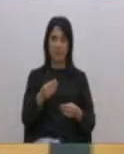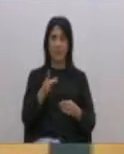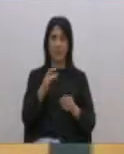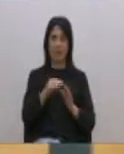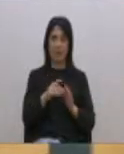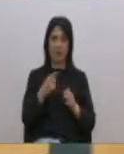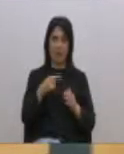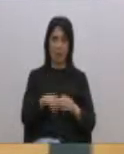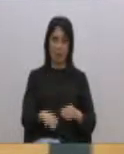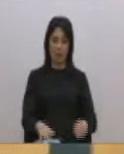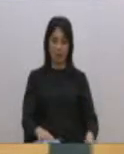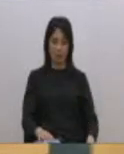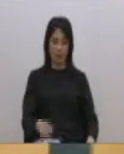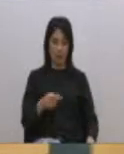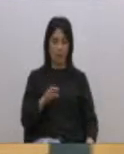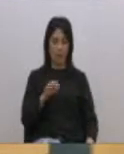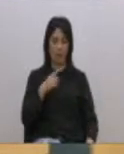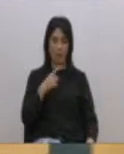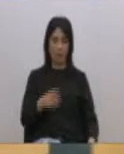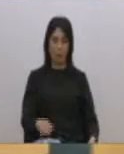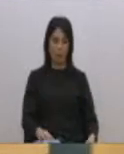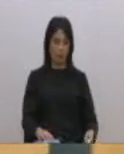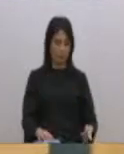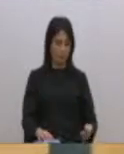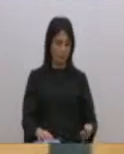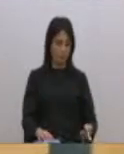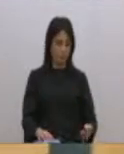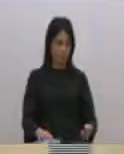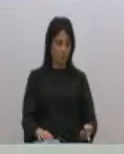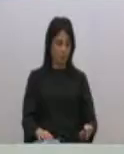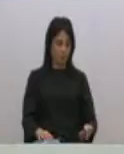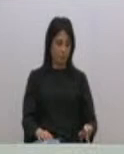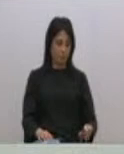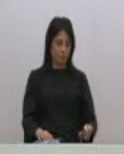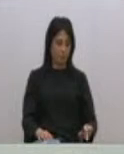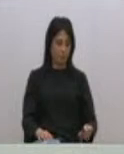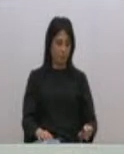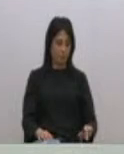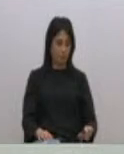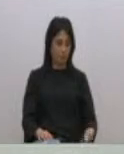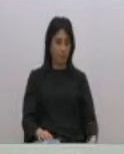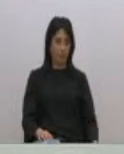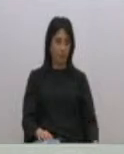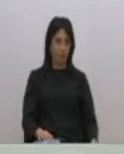რეგლამენტიდან გამომდინარე. Aia maziari ro, kidev ertkhel davazustot.